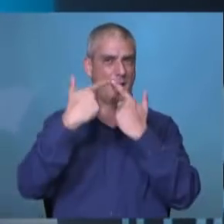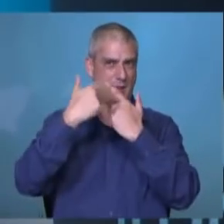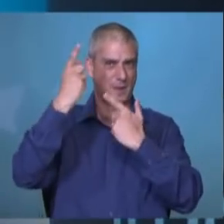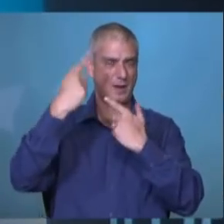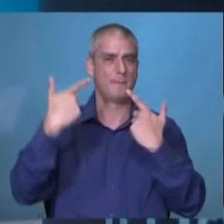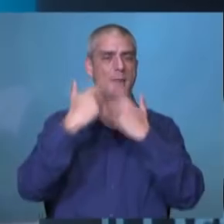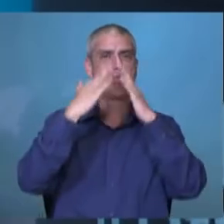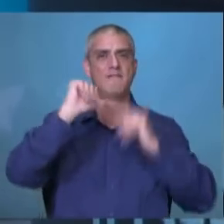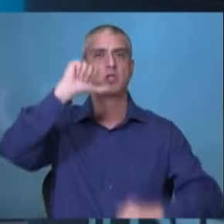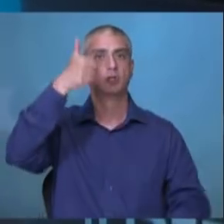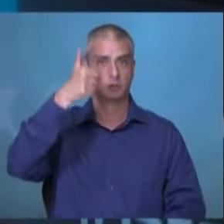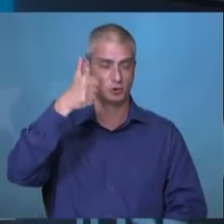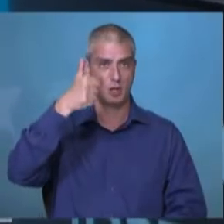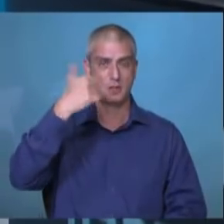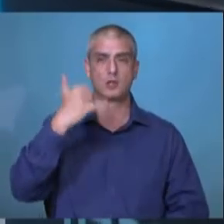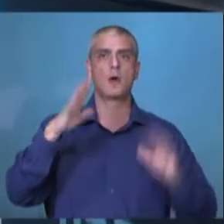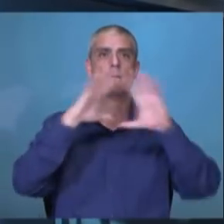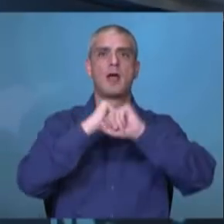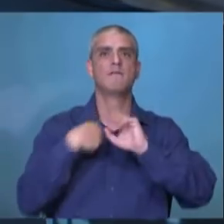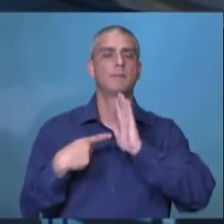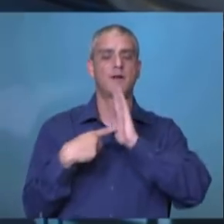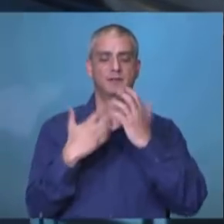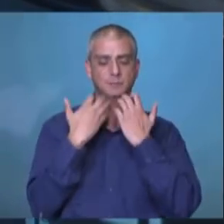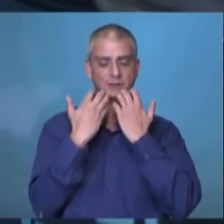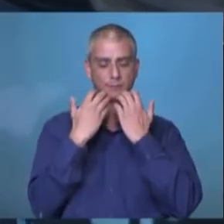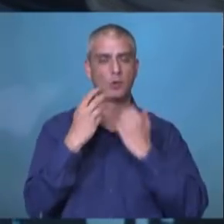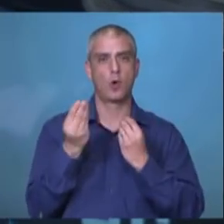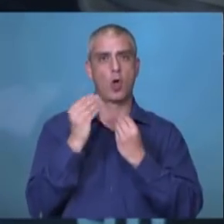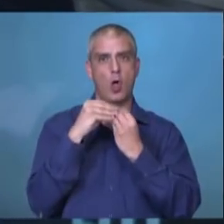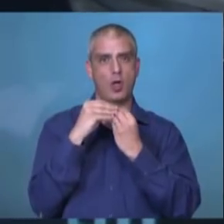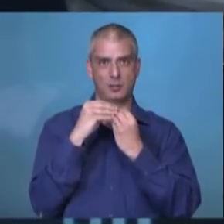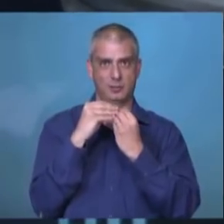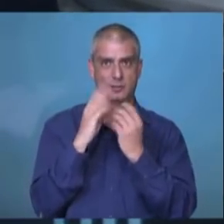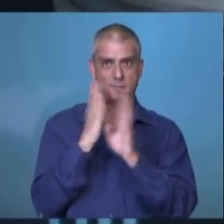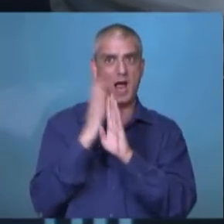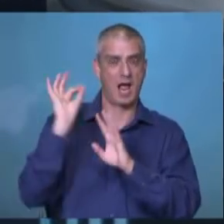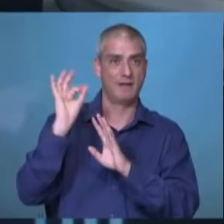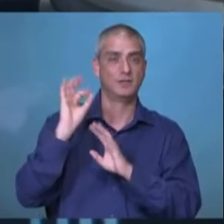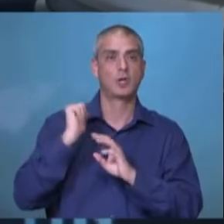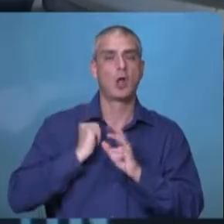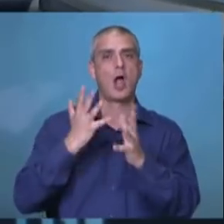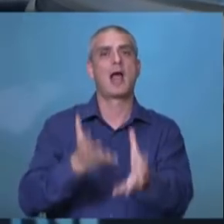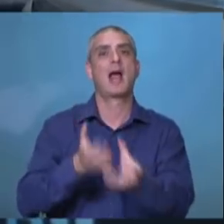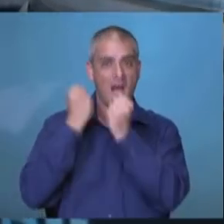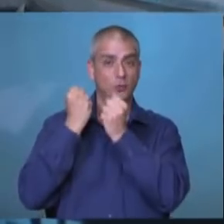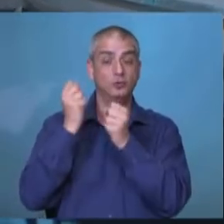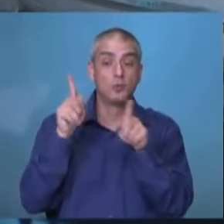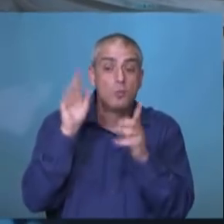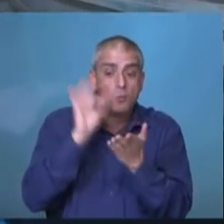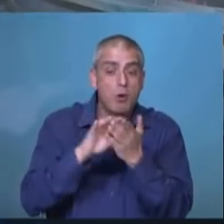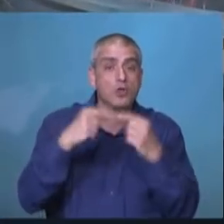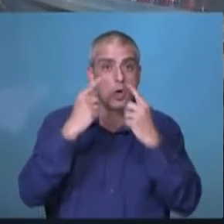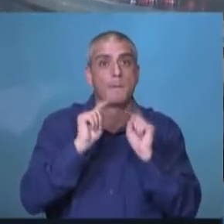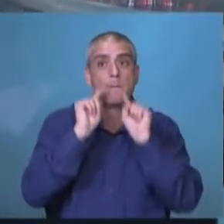במלחמת לבנון הראשונה. הערב אנחנו מביאים את סיפורו של עוד מערב קטלני של כוח חילוץ שהיה באותו היום